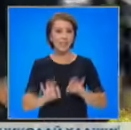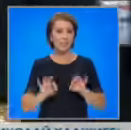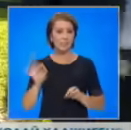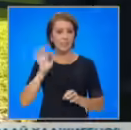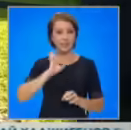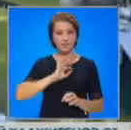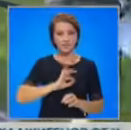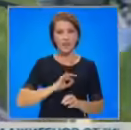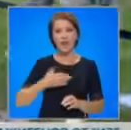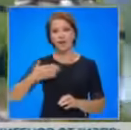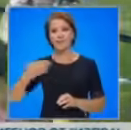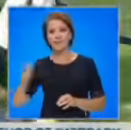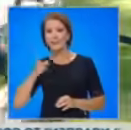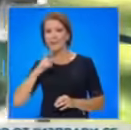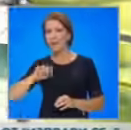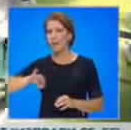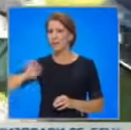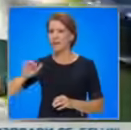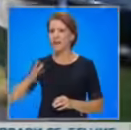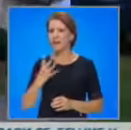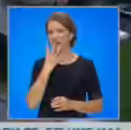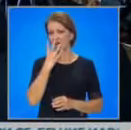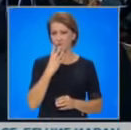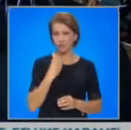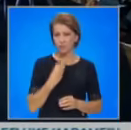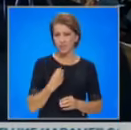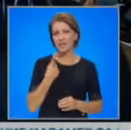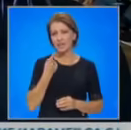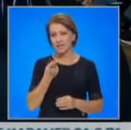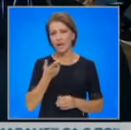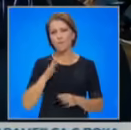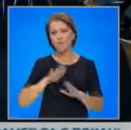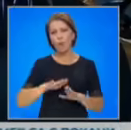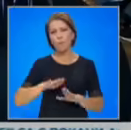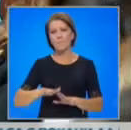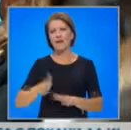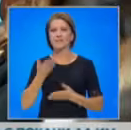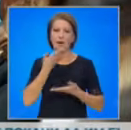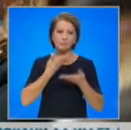лидерите на страните от Западните Балкани изразиха разочарованието си от бавния преговорен процес, а Брюксел